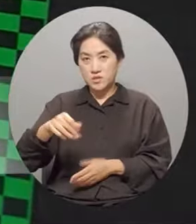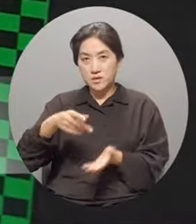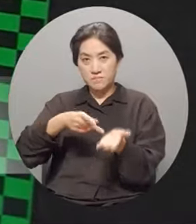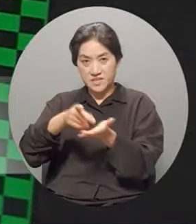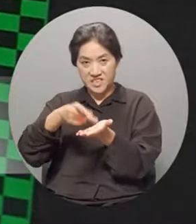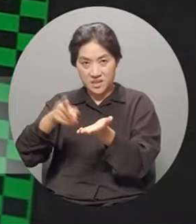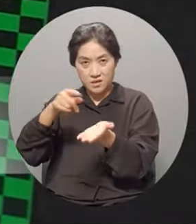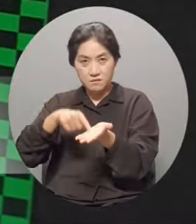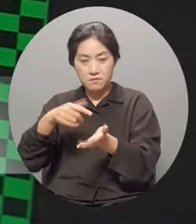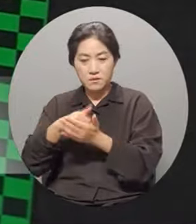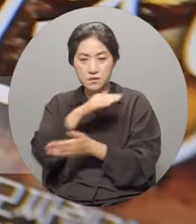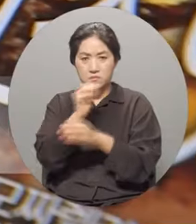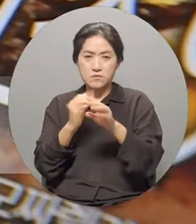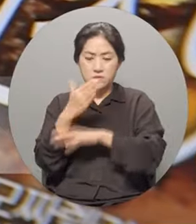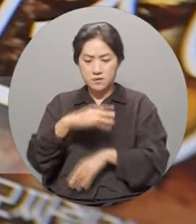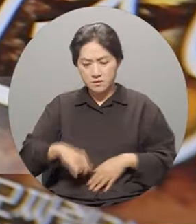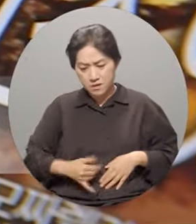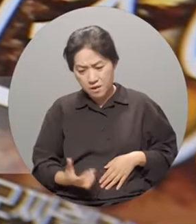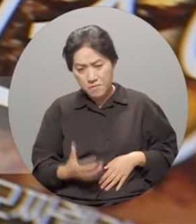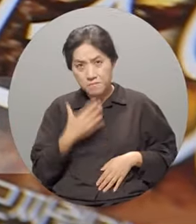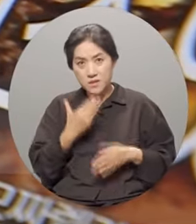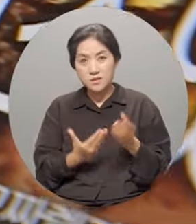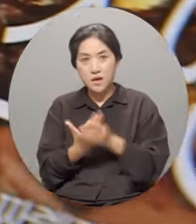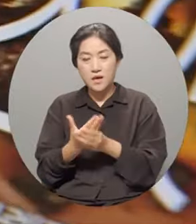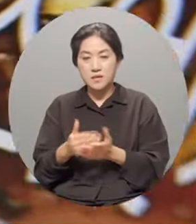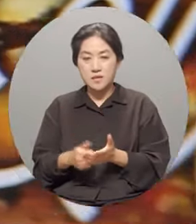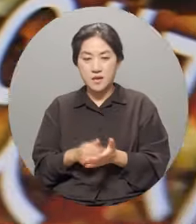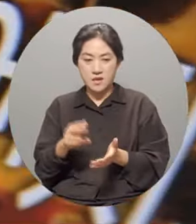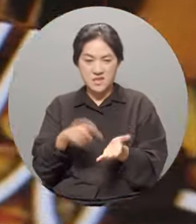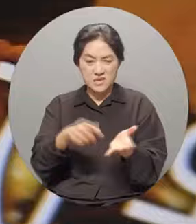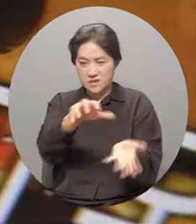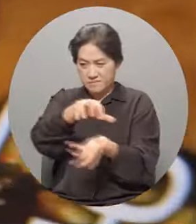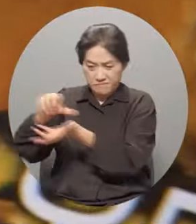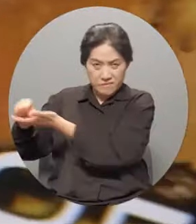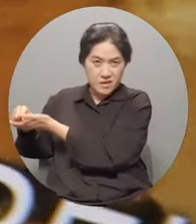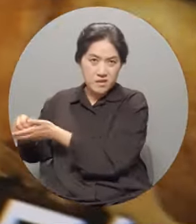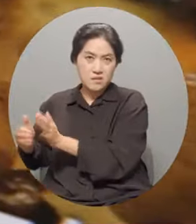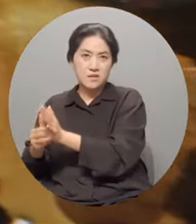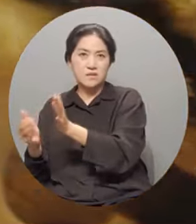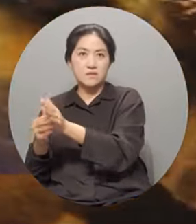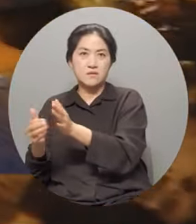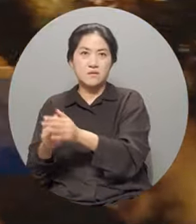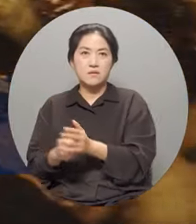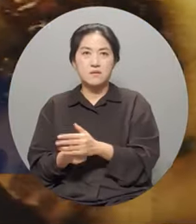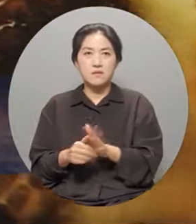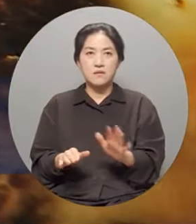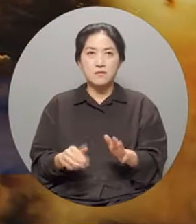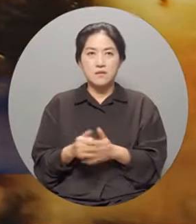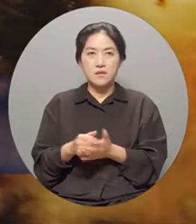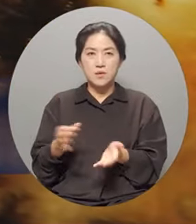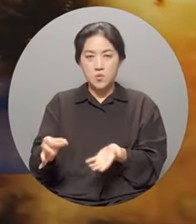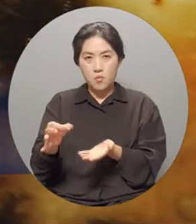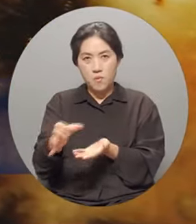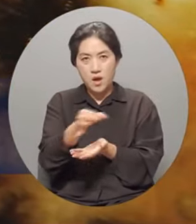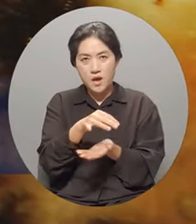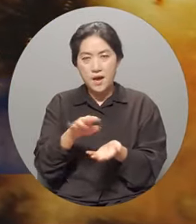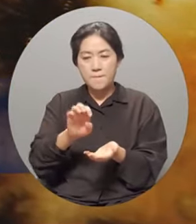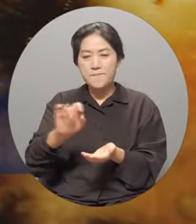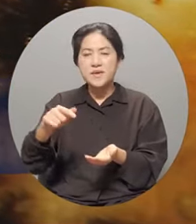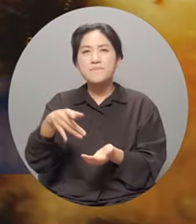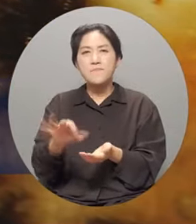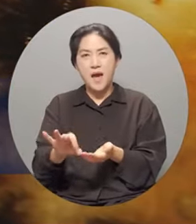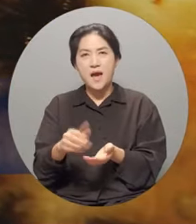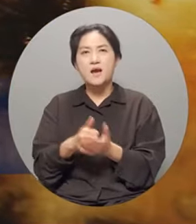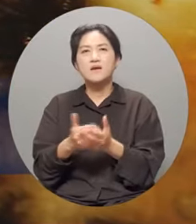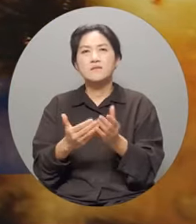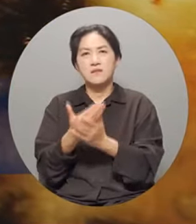기준치를 넘긴 대장균이 검출돼 판매업체가 긴급 회수에 나섰습니다. 올라가는 피망이나 이런 곳에서 나올 수